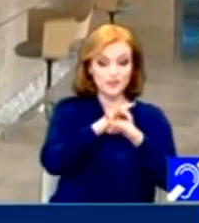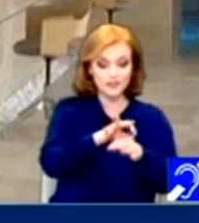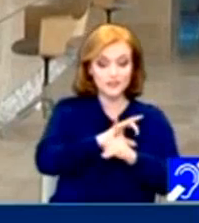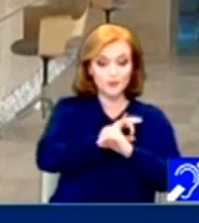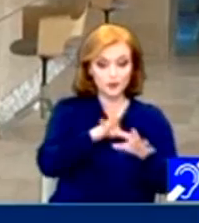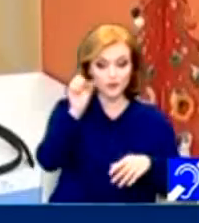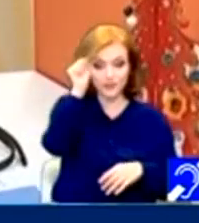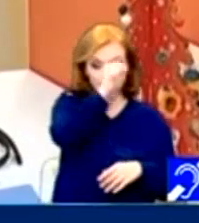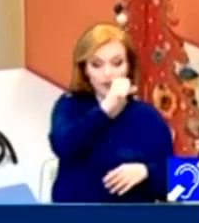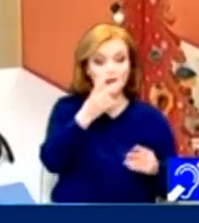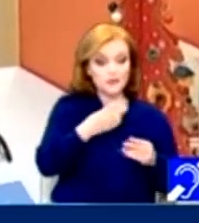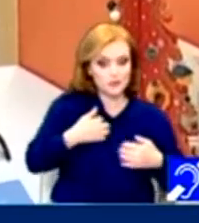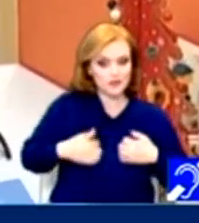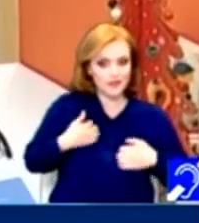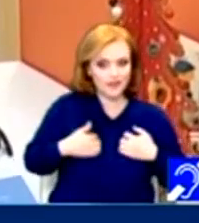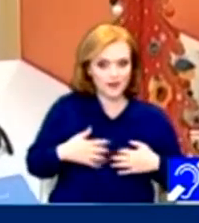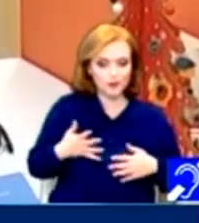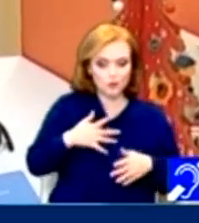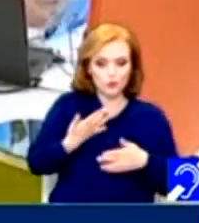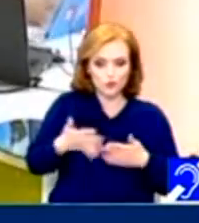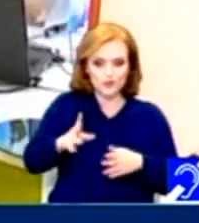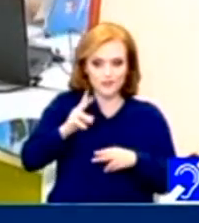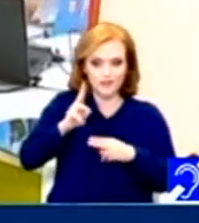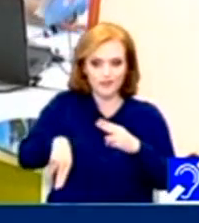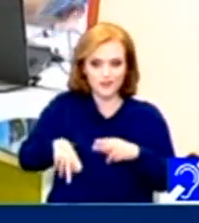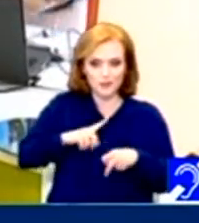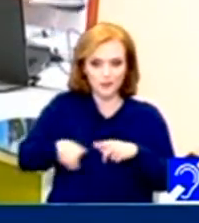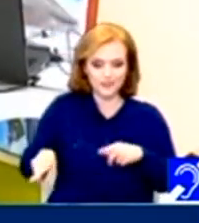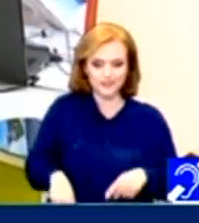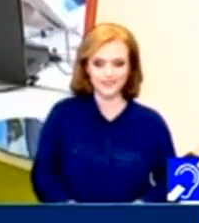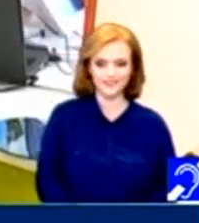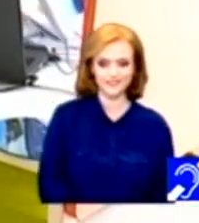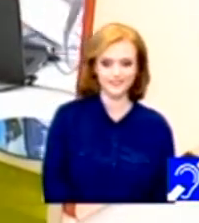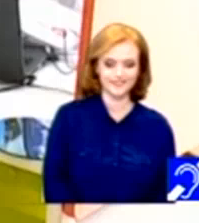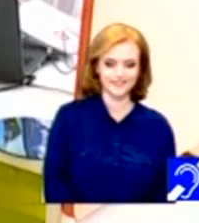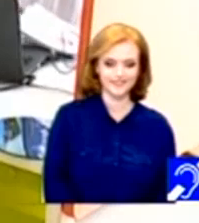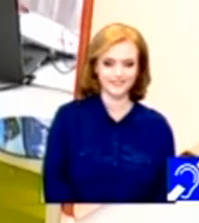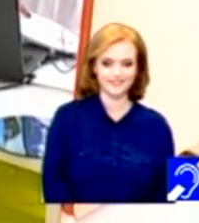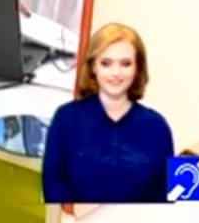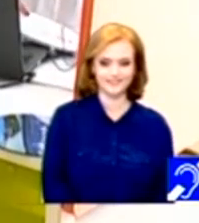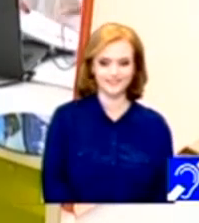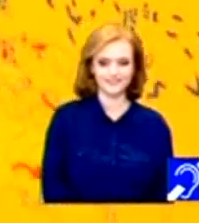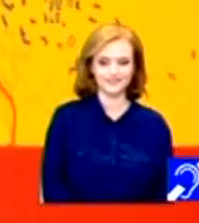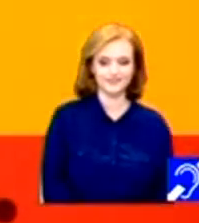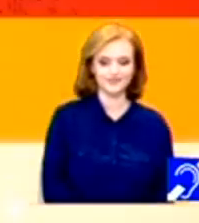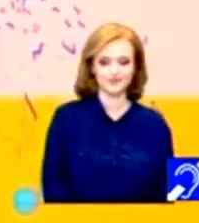și Revelionul, ar trebui să vă grăbiți. Pachetele avantajoase se epuizează primele.